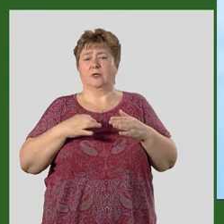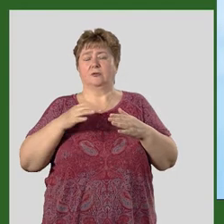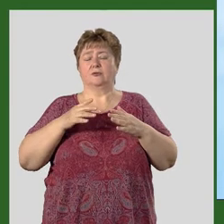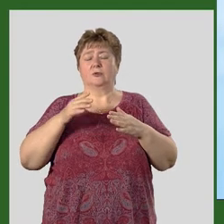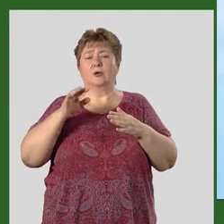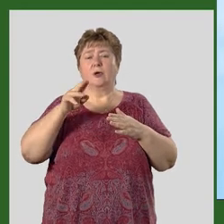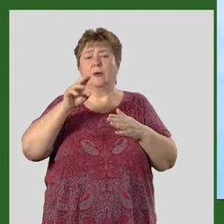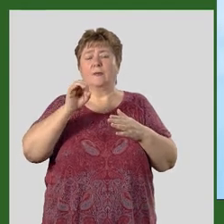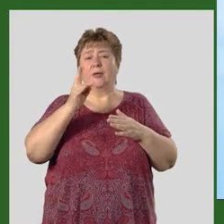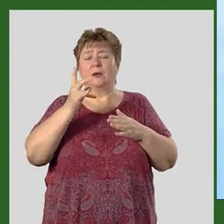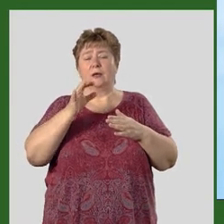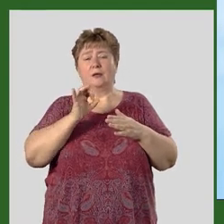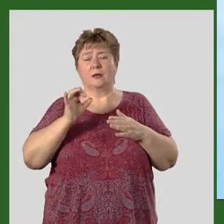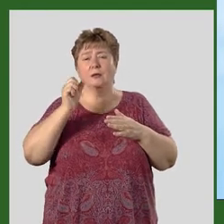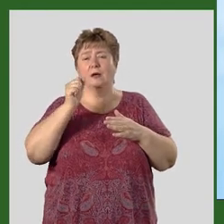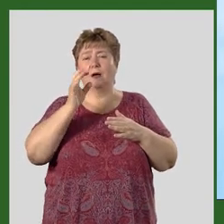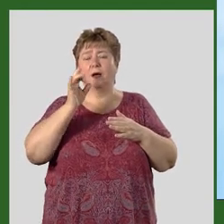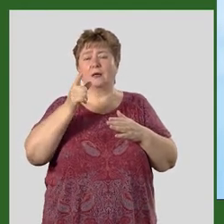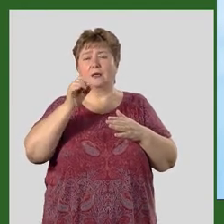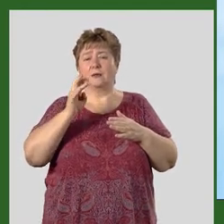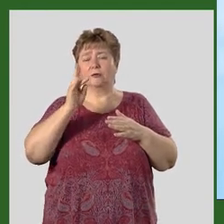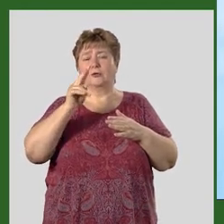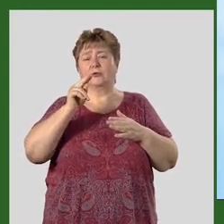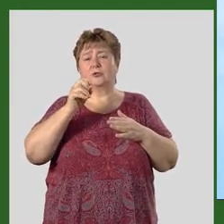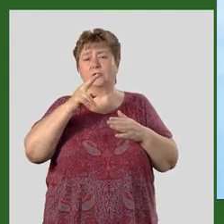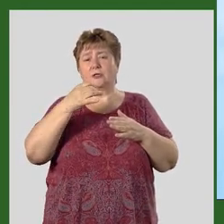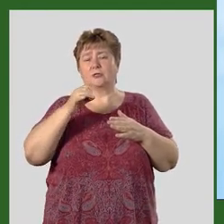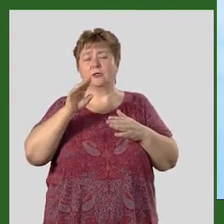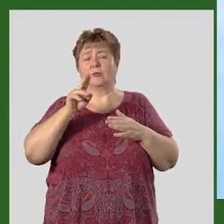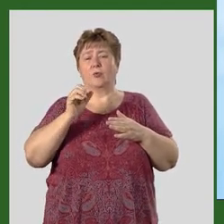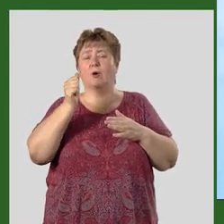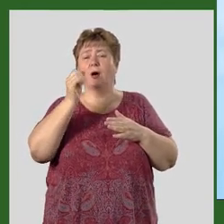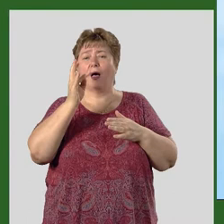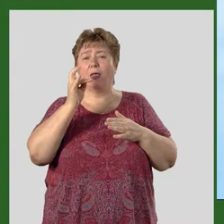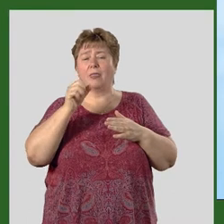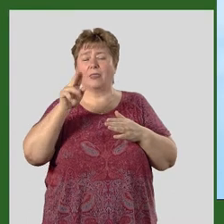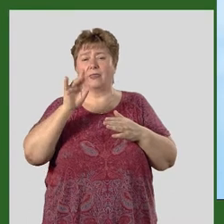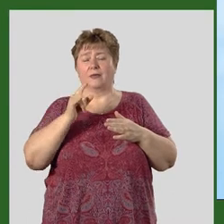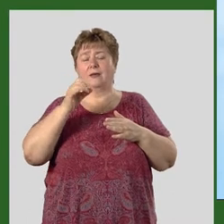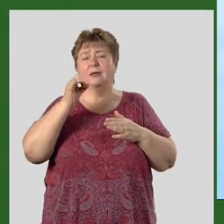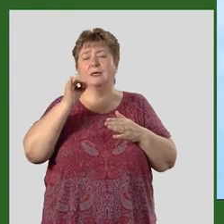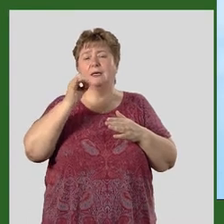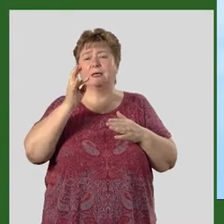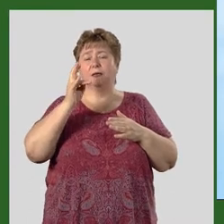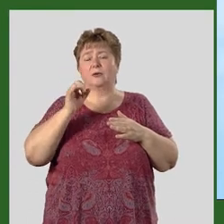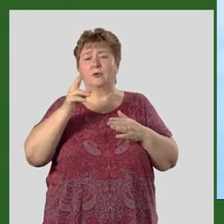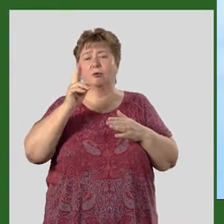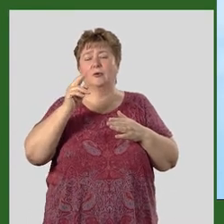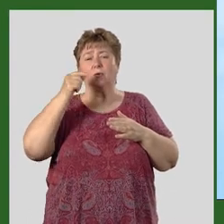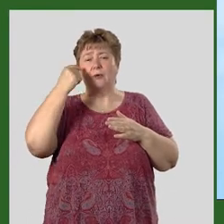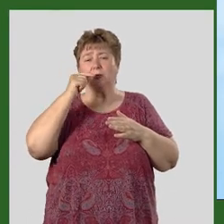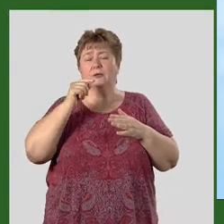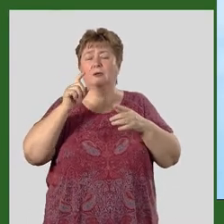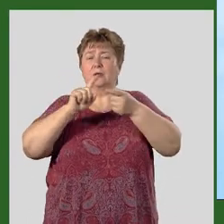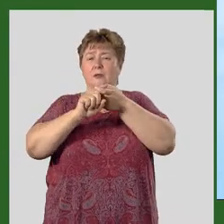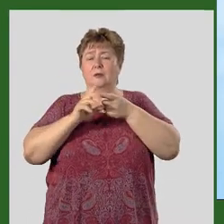по Пиренеям, аргентино-чилийская, проходящая по Андам, индо-китайская, совпадающая